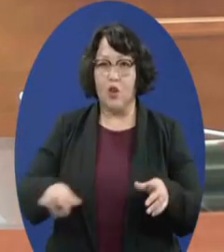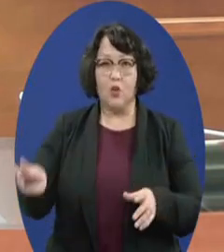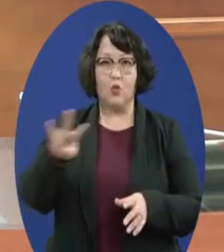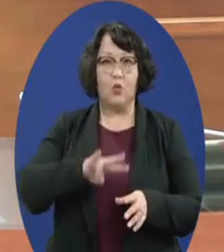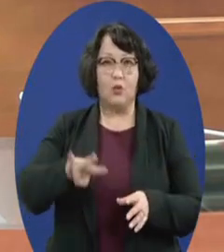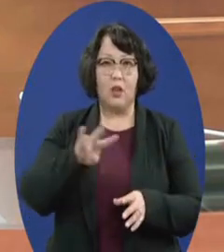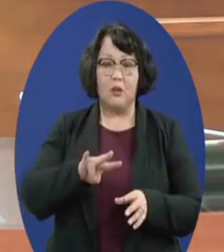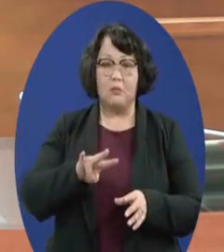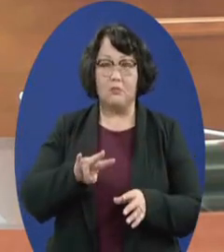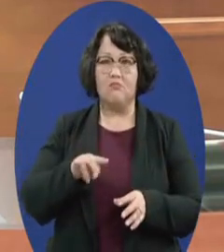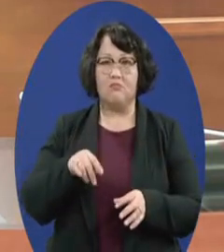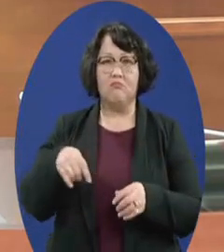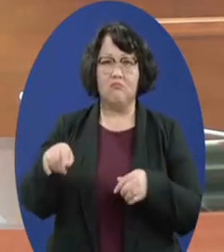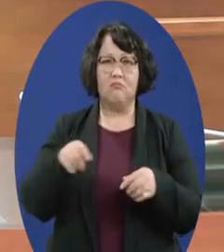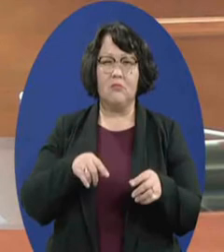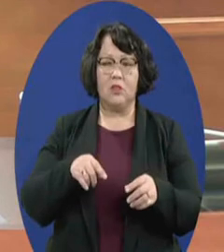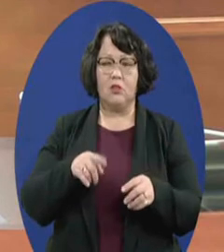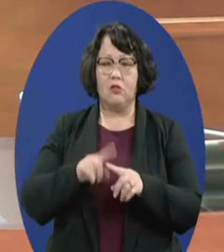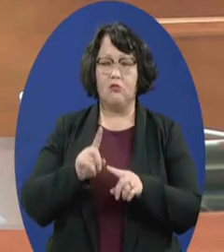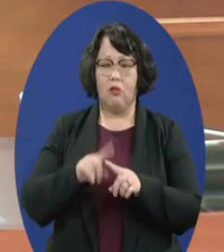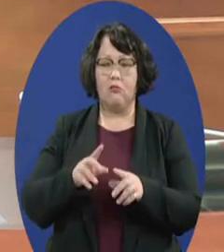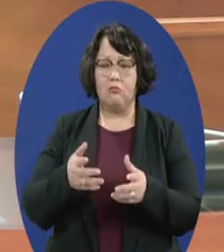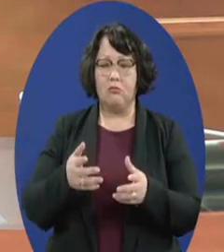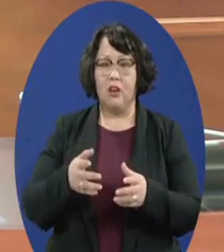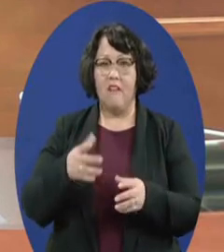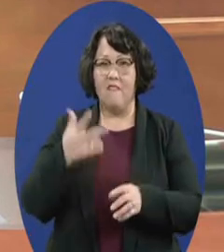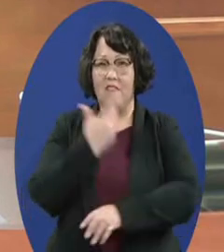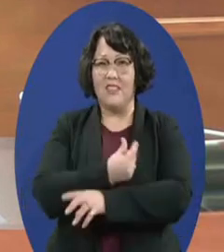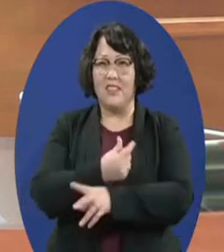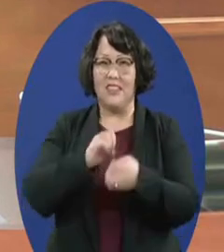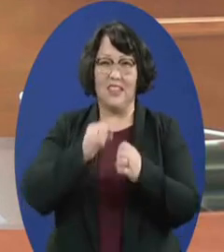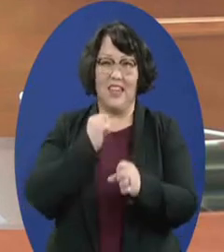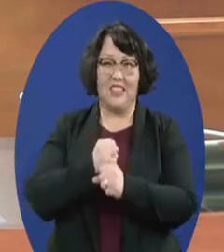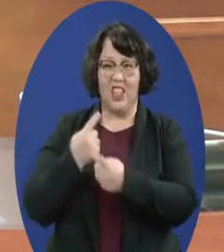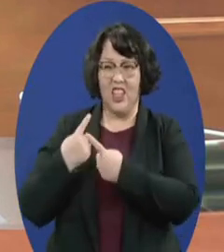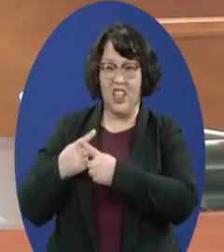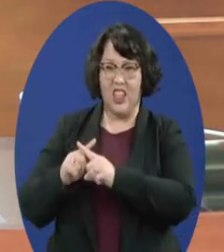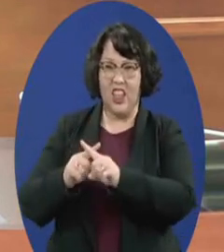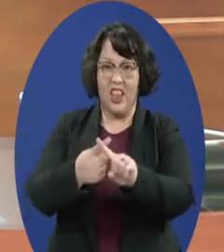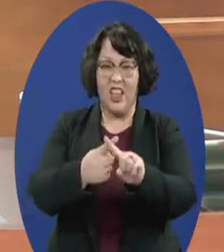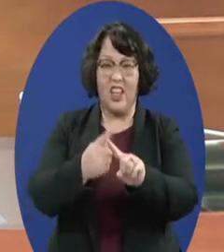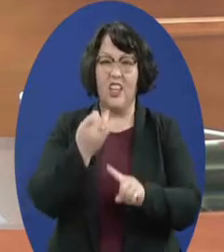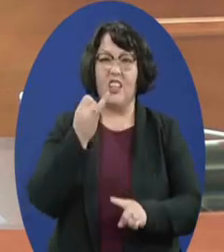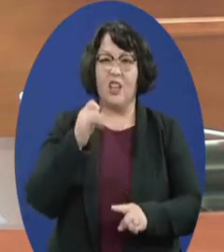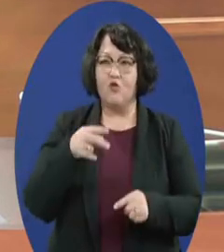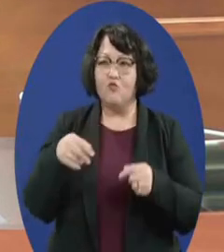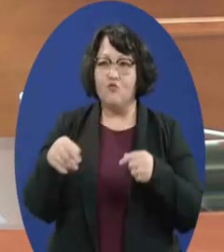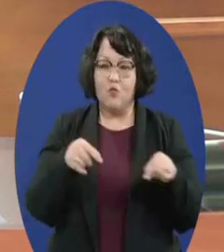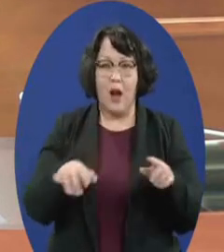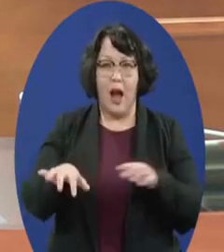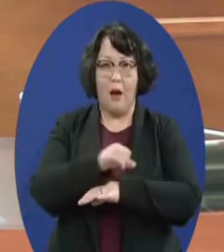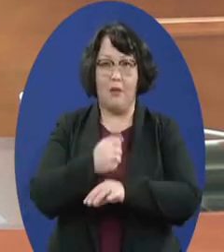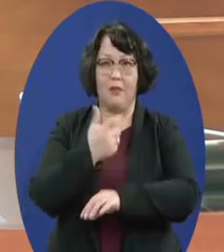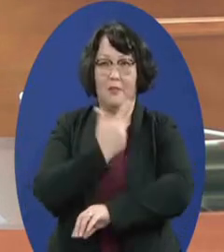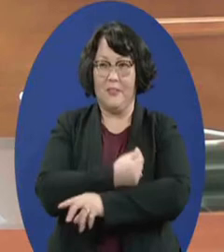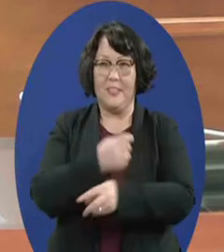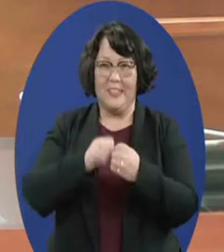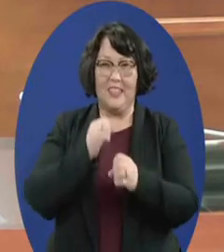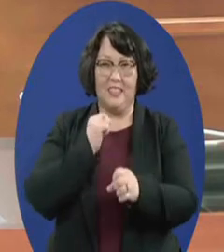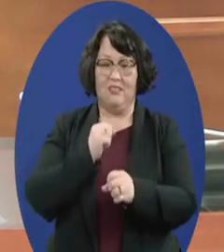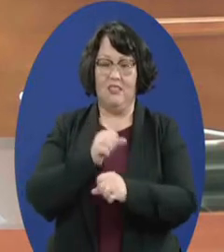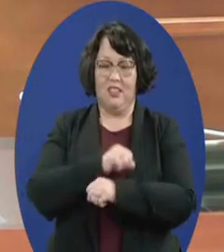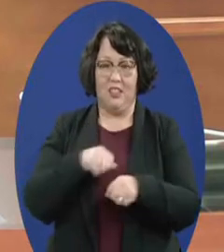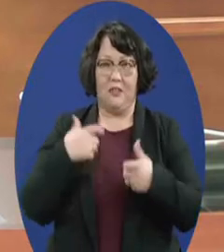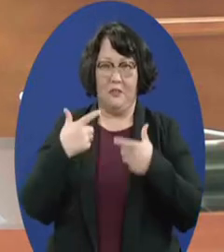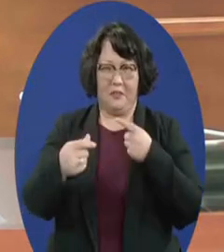нөхцөл байдалтай уялдуулан вакцинжуулалтын ажил орон нутагт ялангуяа хилийн бүс орчмын аймаг орон нутагт хийгдэж явна. Ягаад